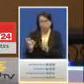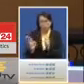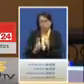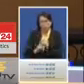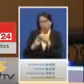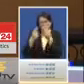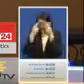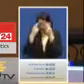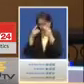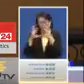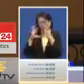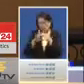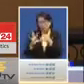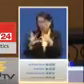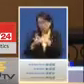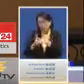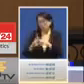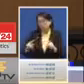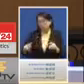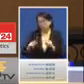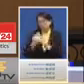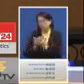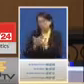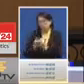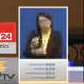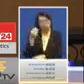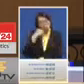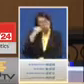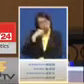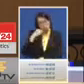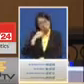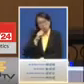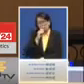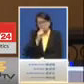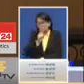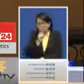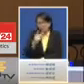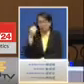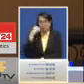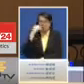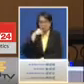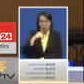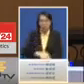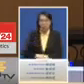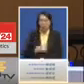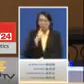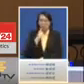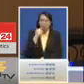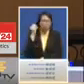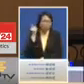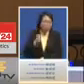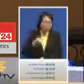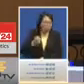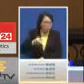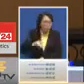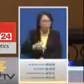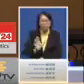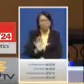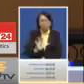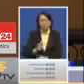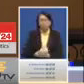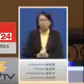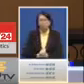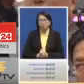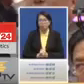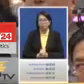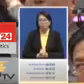ความไม่เหมาะสมในการที่จะบริหารราชการแผ่นดินทุกคนก็เข้าใจหมดแล้วเลิกพูดซ้ำเถอะนะครับ ครับ มันเป็นประเด็น ท่านประธานครับผม